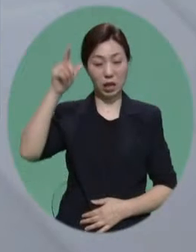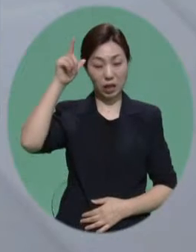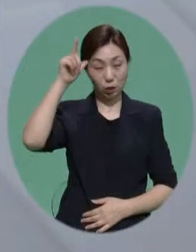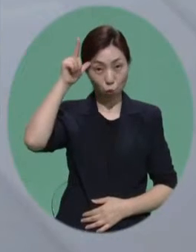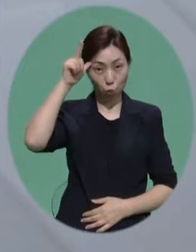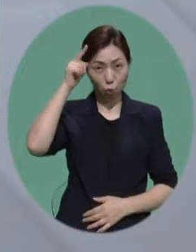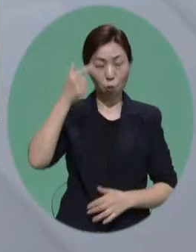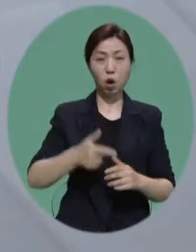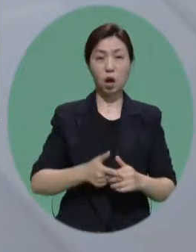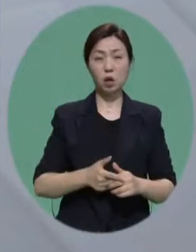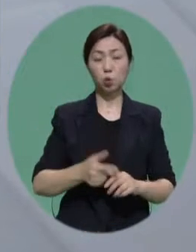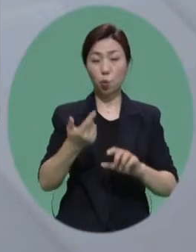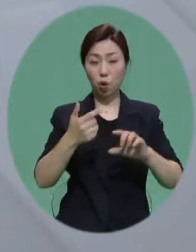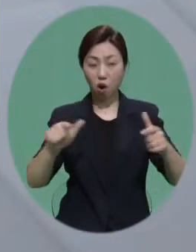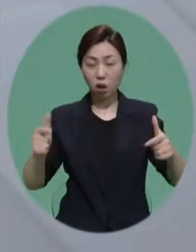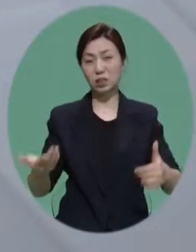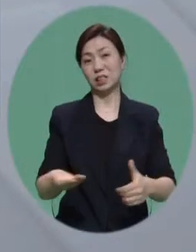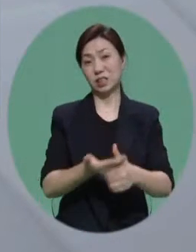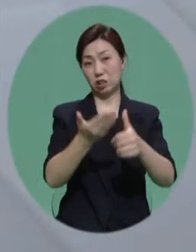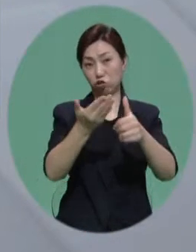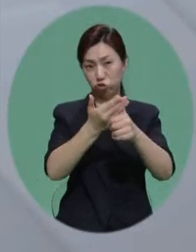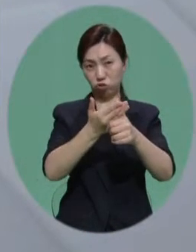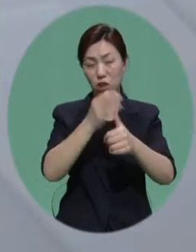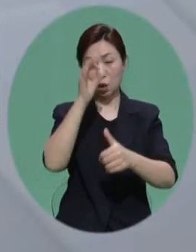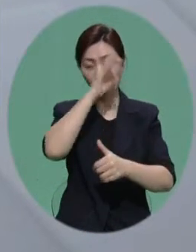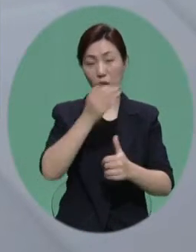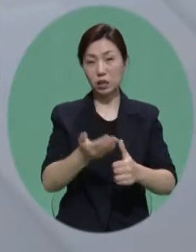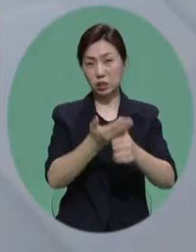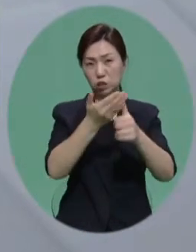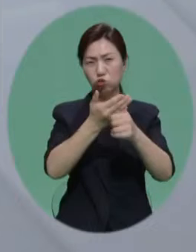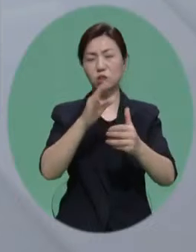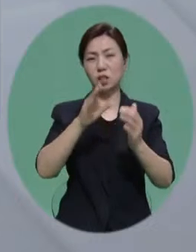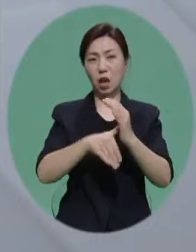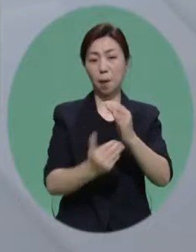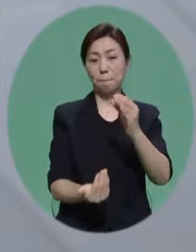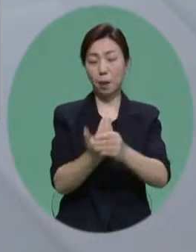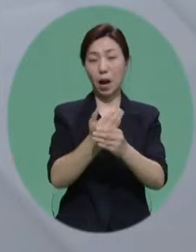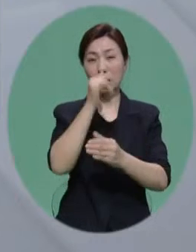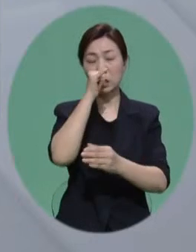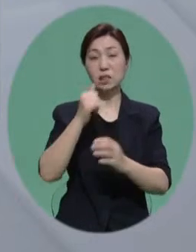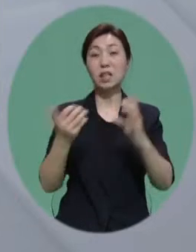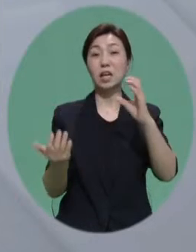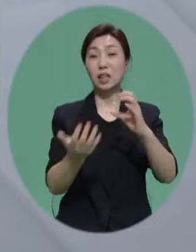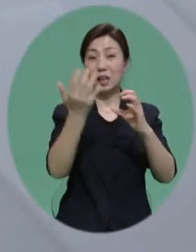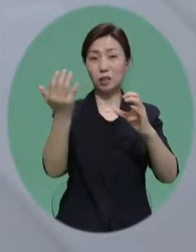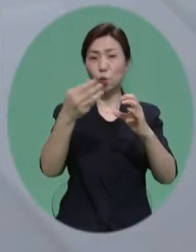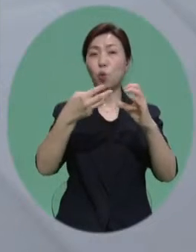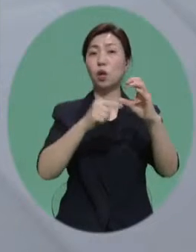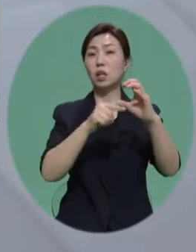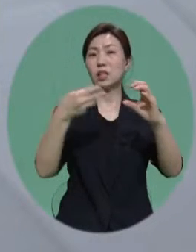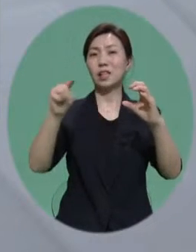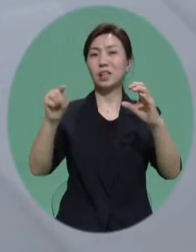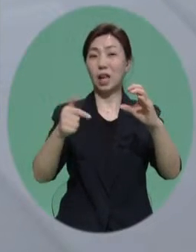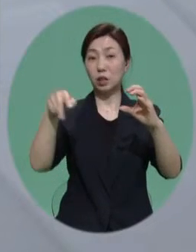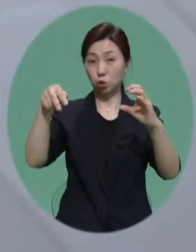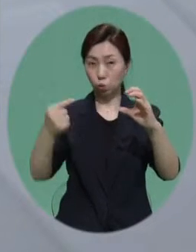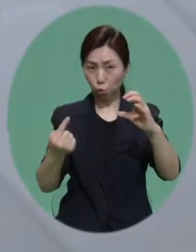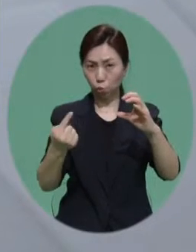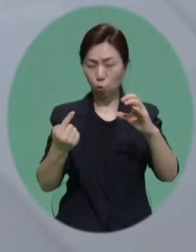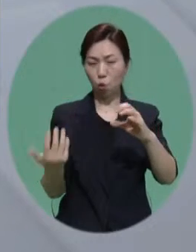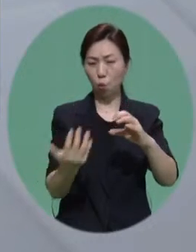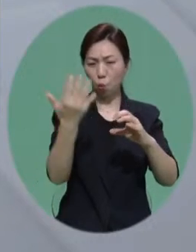데서 나온 뭐 그런 탄소 라든지 이런 것도 이제 그 가급적이면 발생이 좀 적게